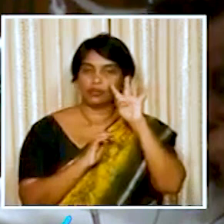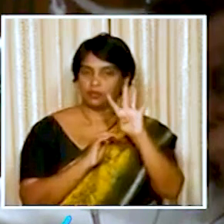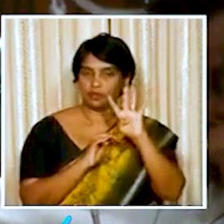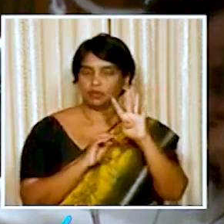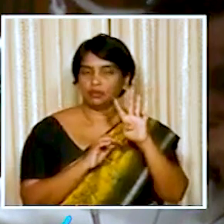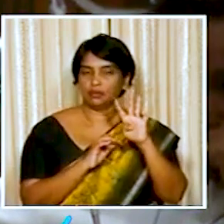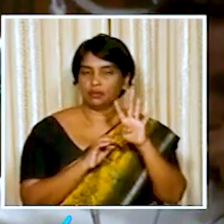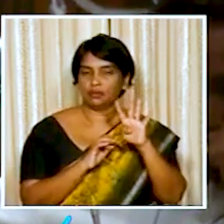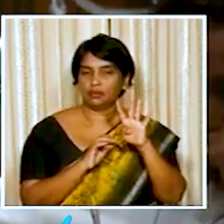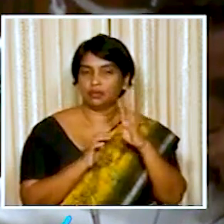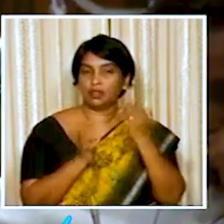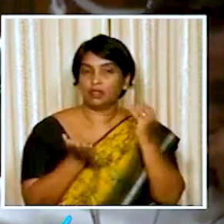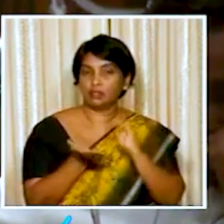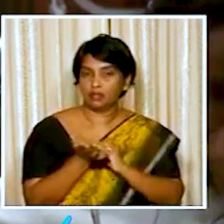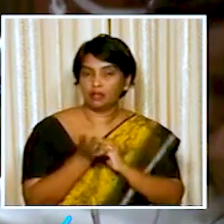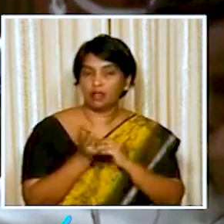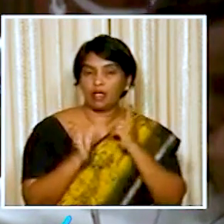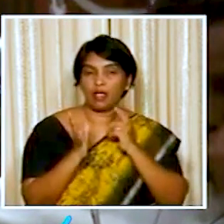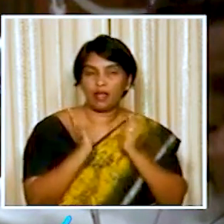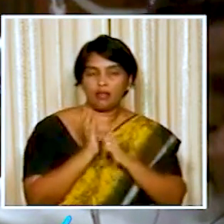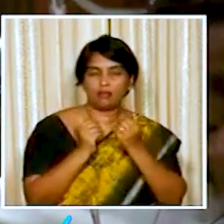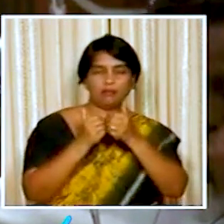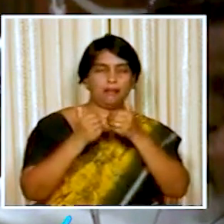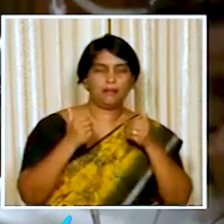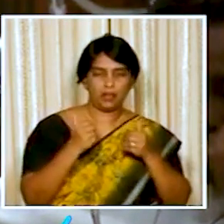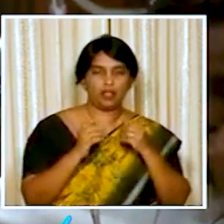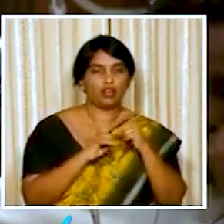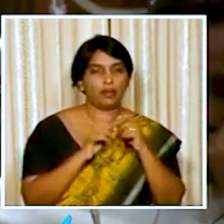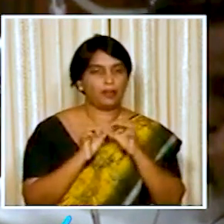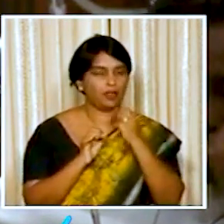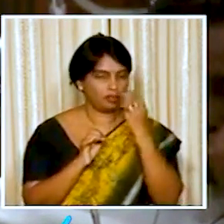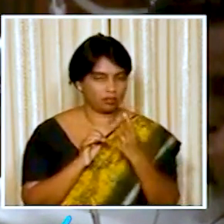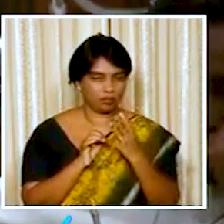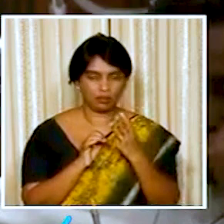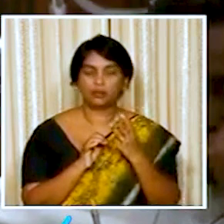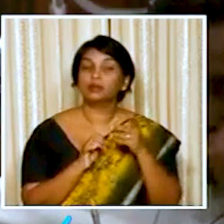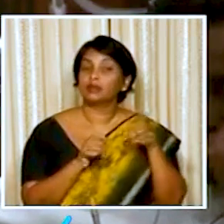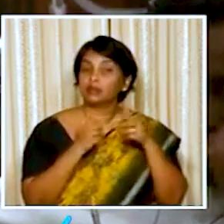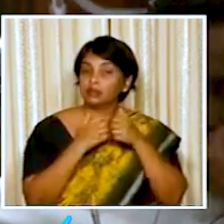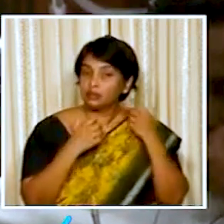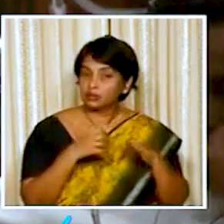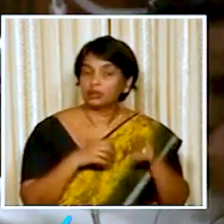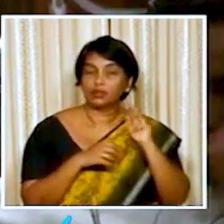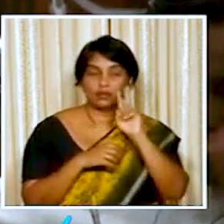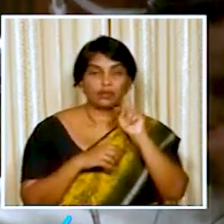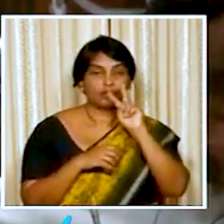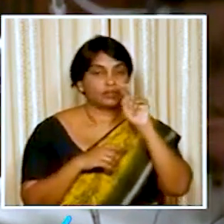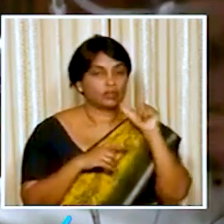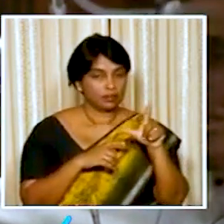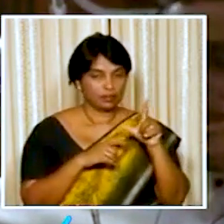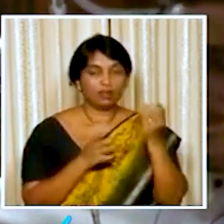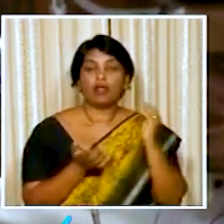ඊළඟට තියෙන ණය තව පොඩ්ඩක් පස්සට දාගන්න තව ඩොලර් බිලියන 3ක් විතර. ඊළඟට මේක ඉවර කරලා 2027